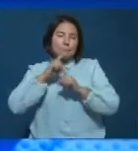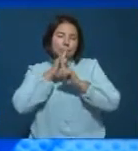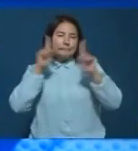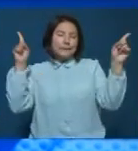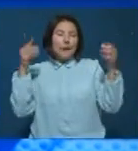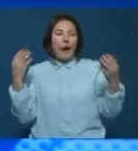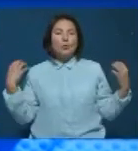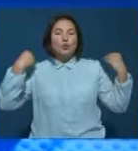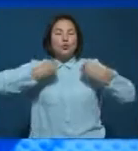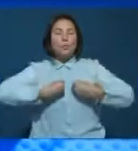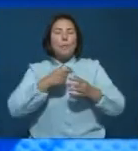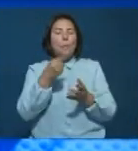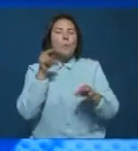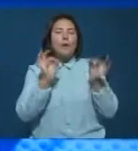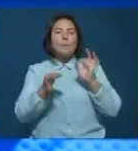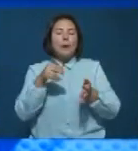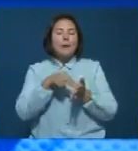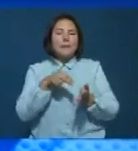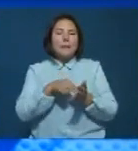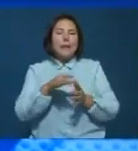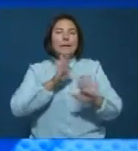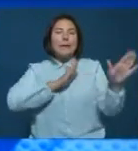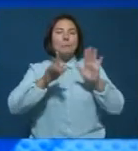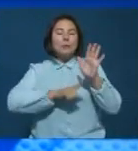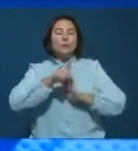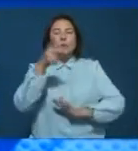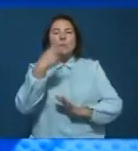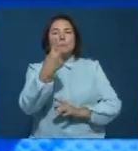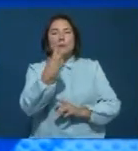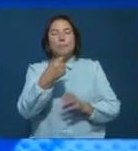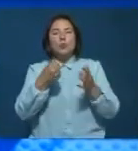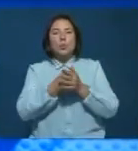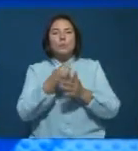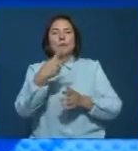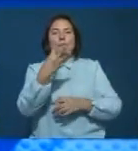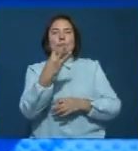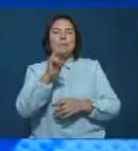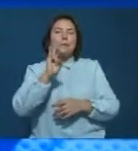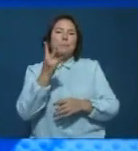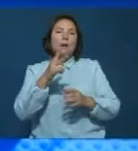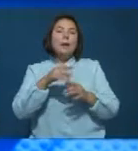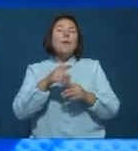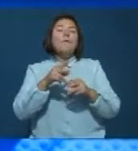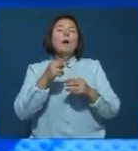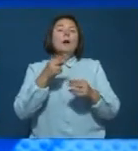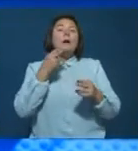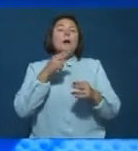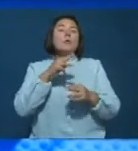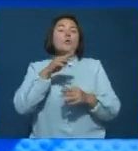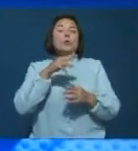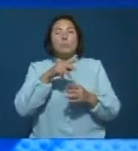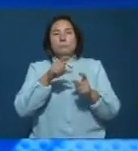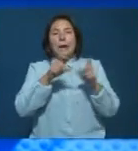меховые изделия по доступным ценам. Ярмарка в Жанаузене начнется с 21 по 23 ноября в ТРК «Жанаузен», а в городе